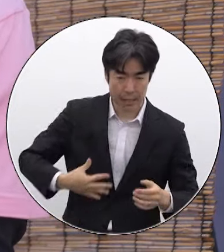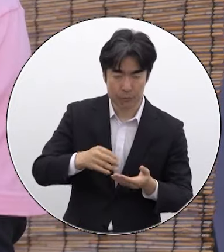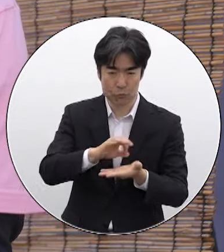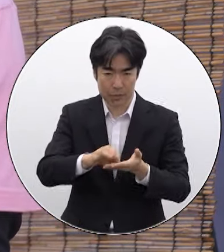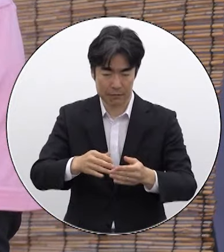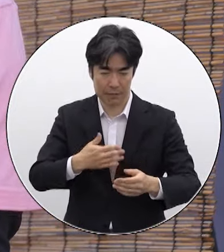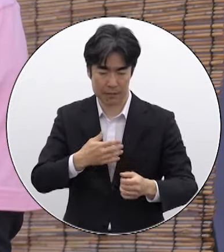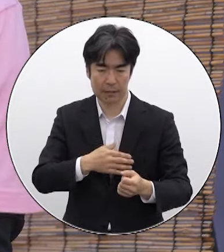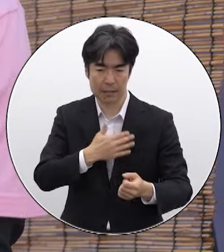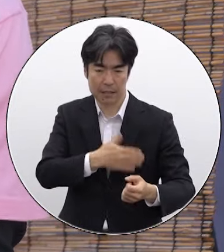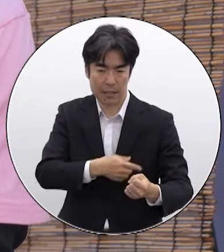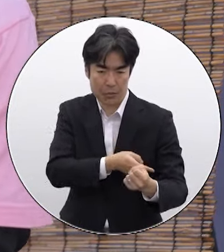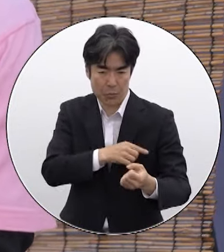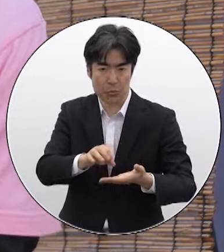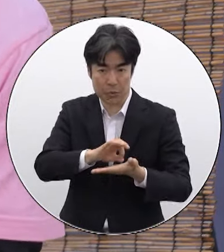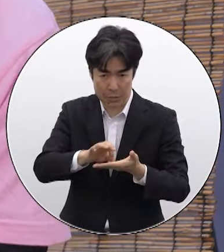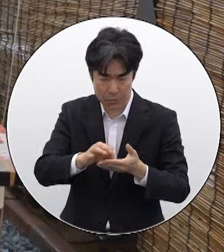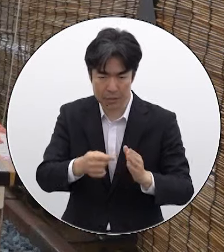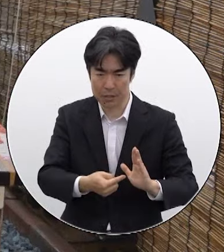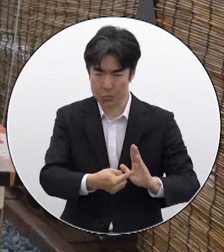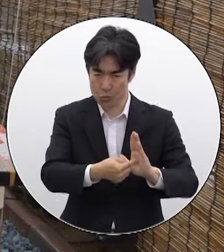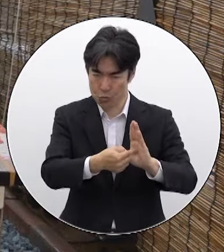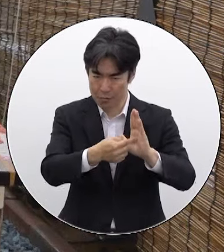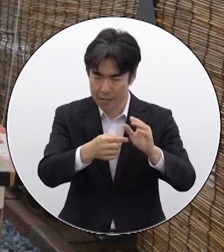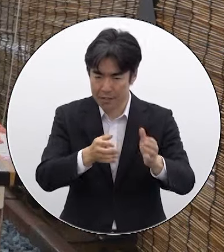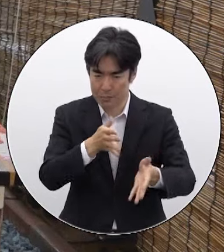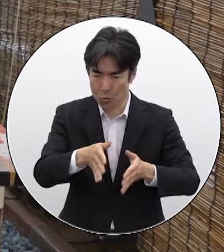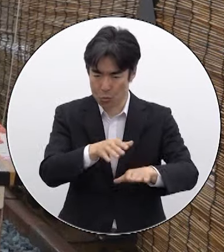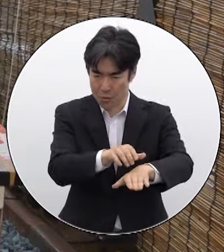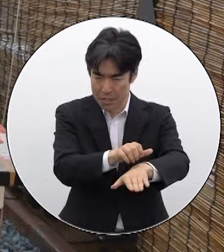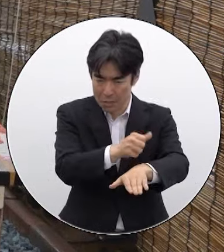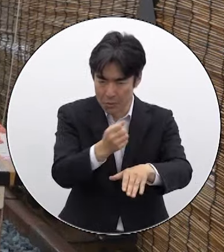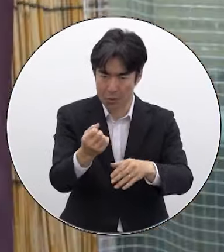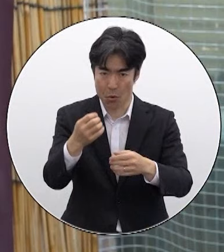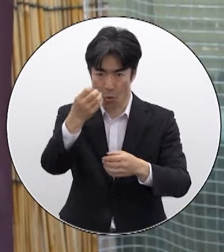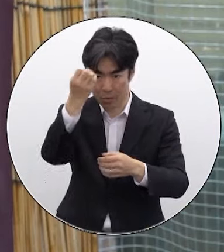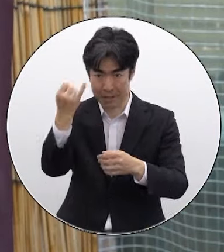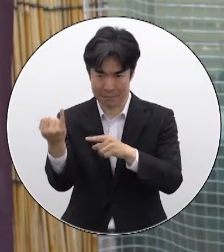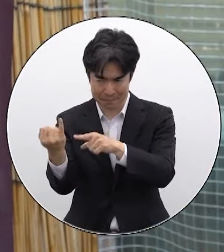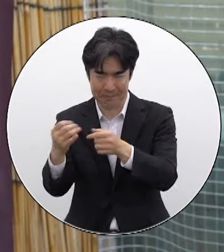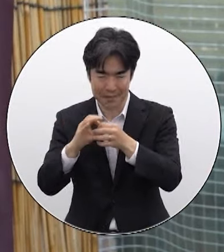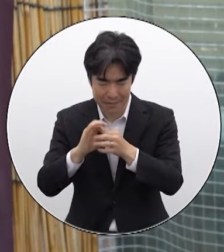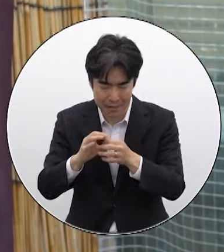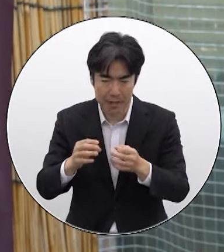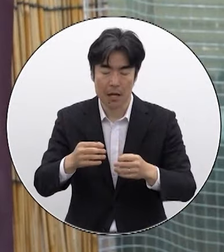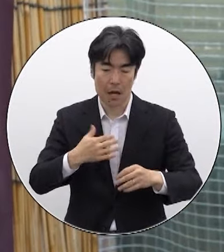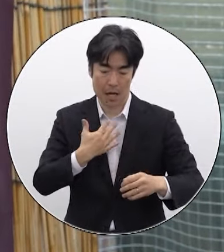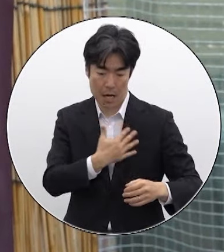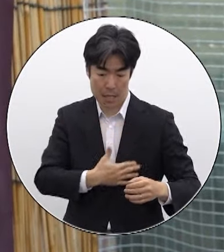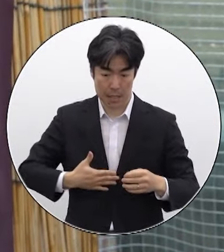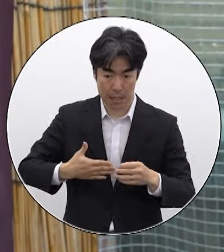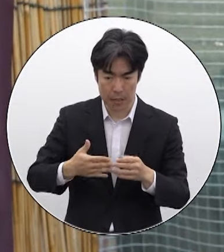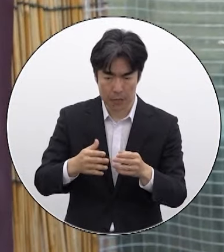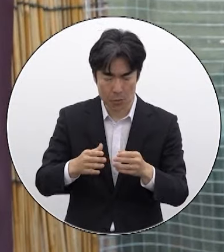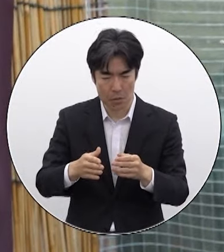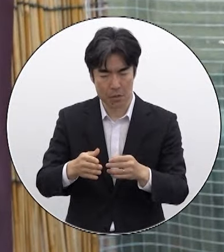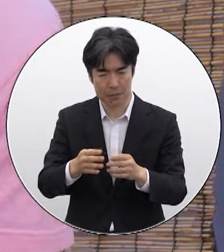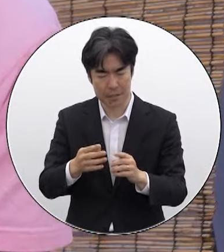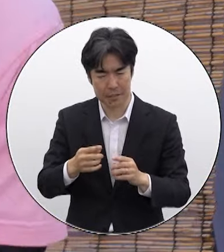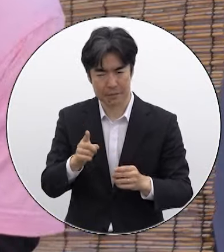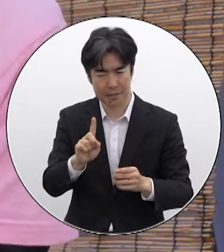もあのずっと続けていきたいんですけど、うん、有名アスリートの、 あの星さんとかその体のメンテナンスケアの仕